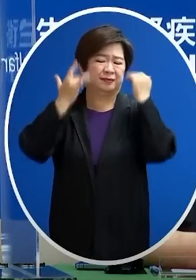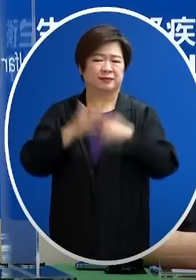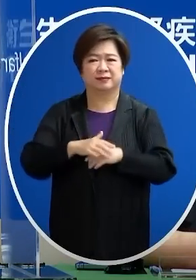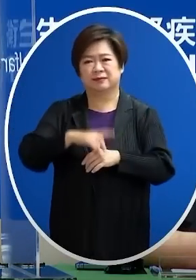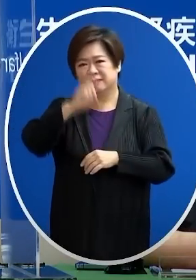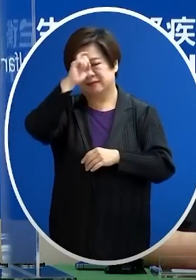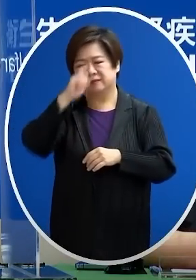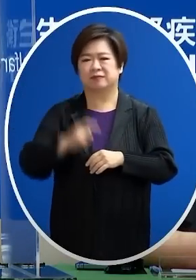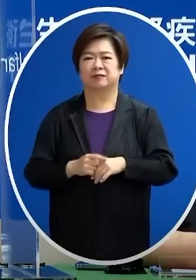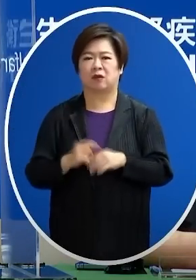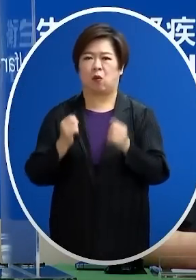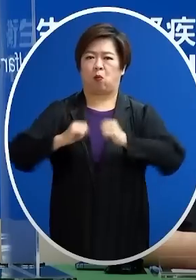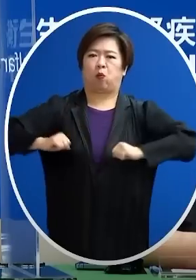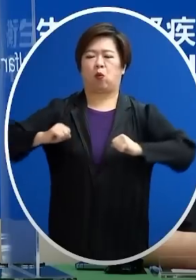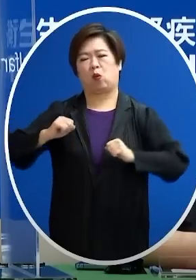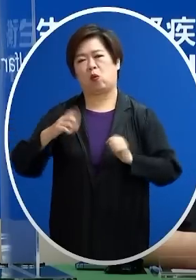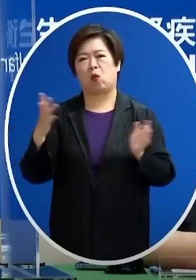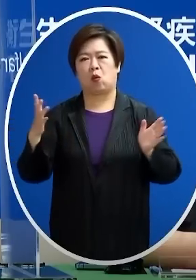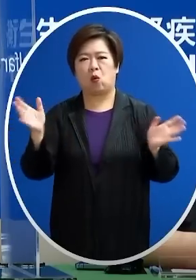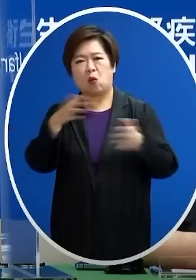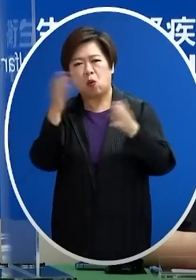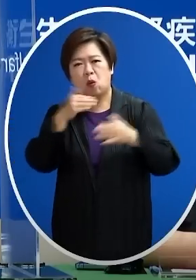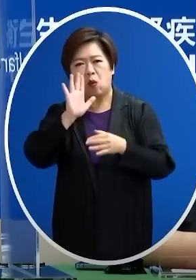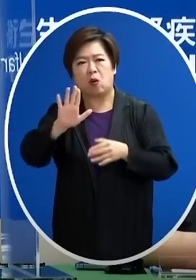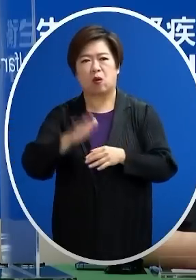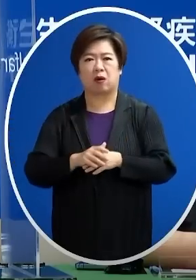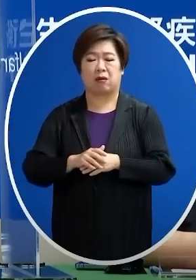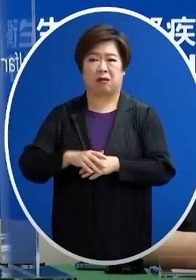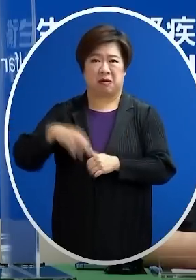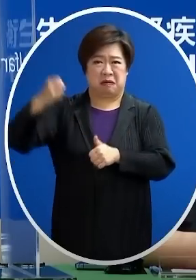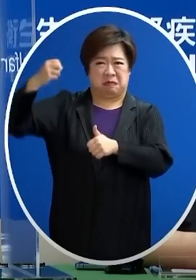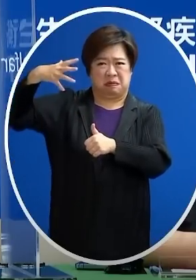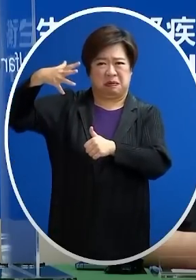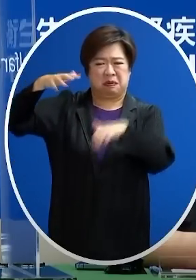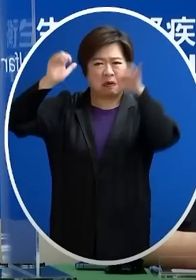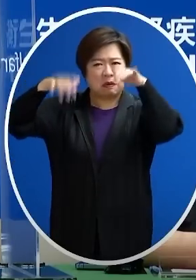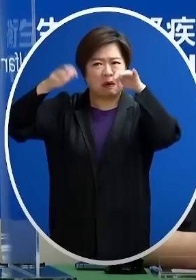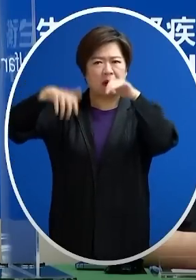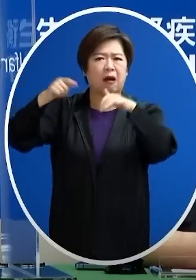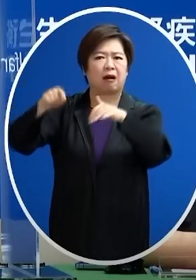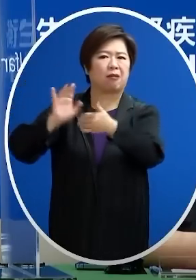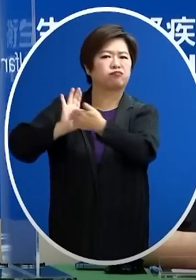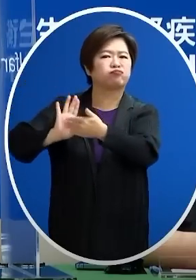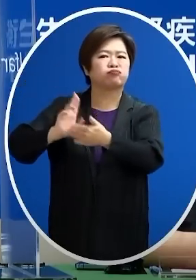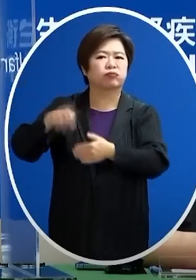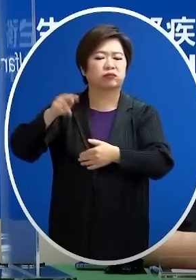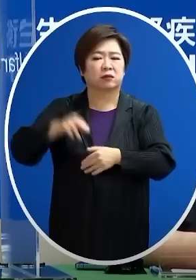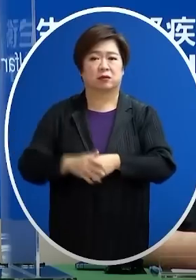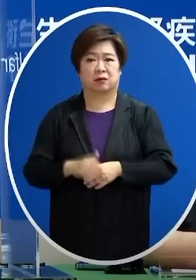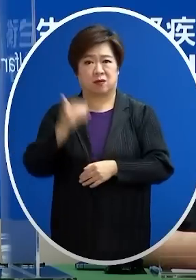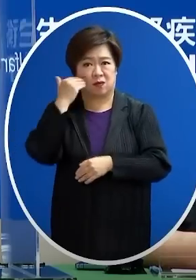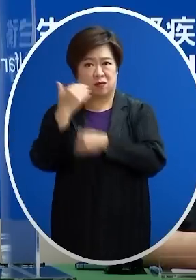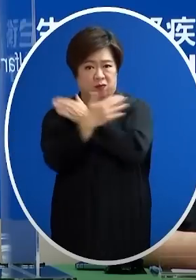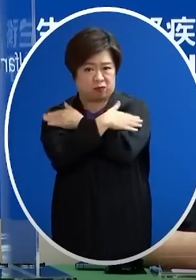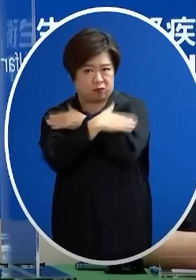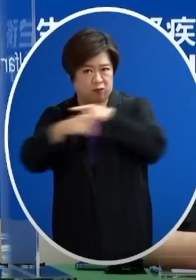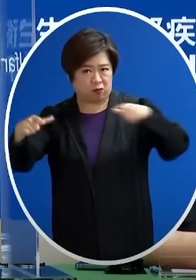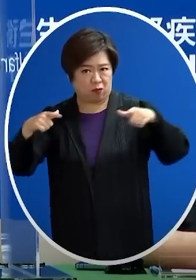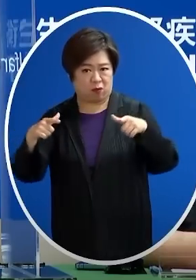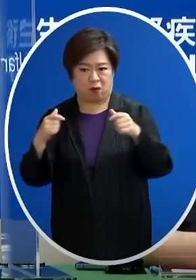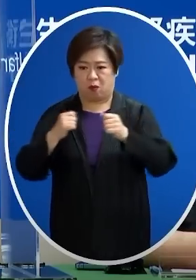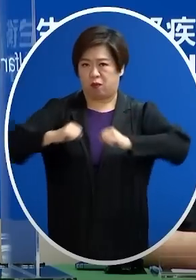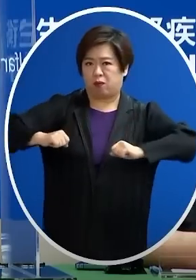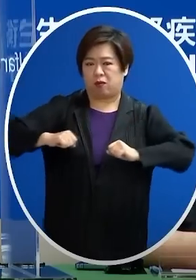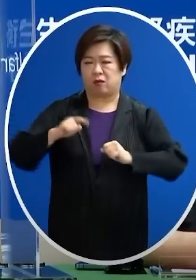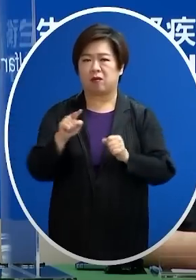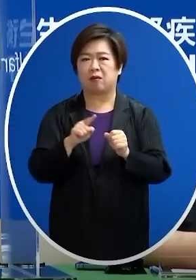防晒防雨，那如果能够到他的幼儿园或托婴中心，如果量能够的话，那